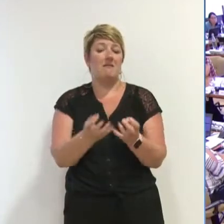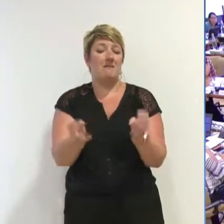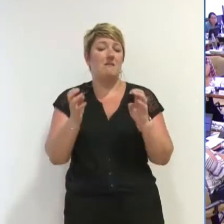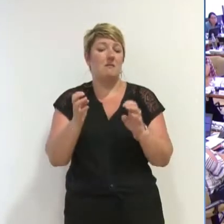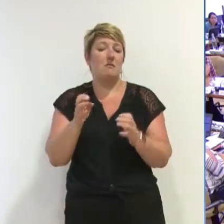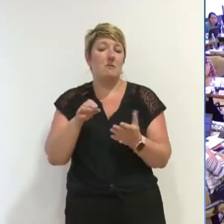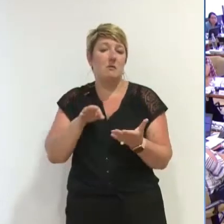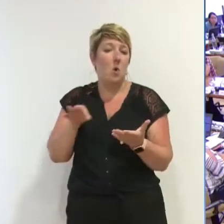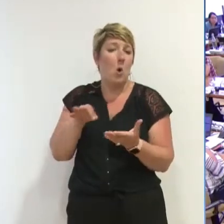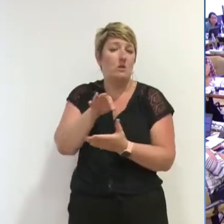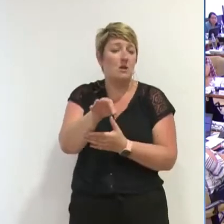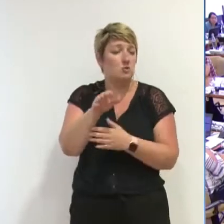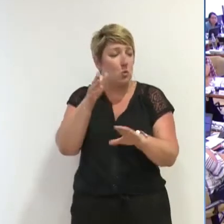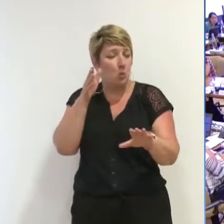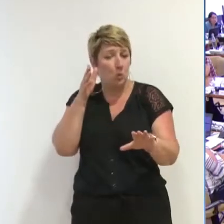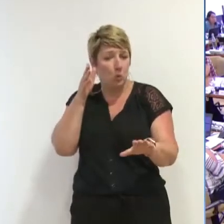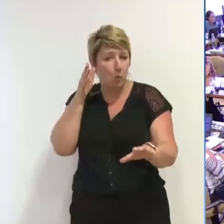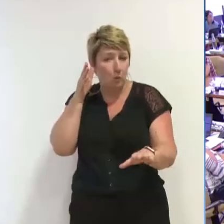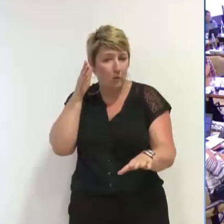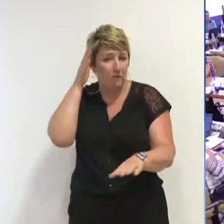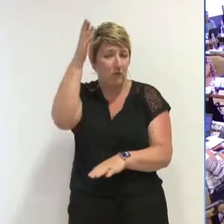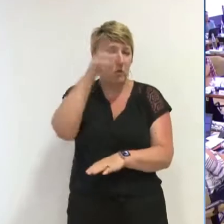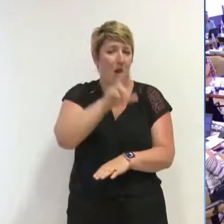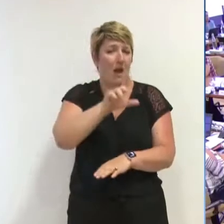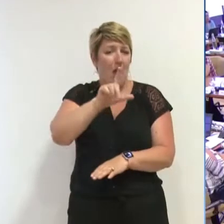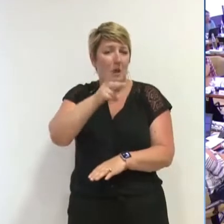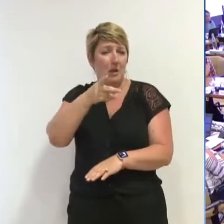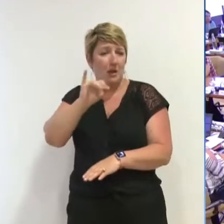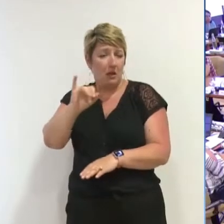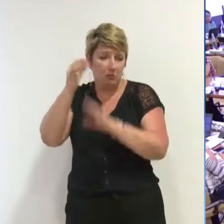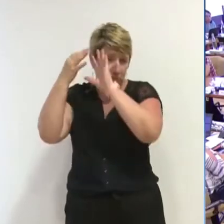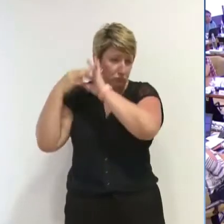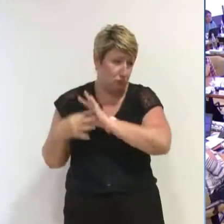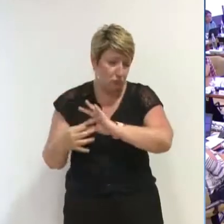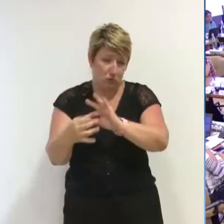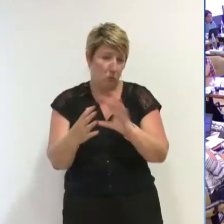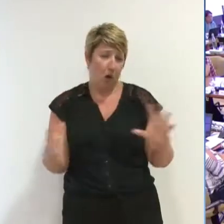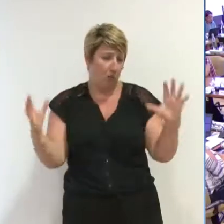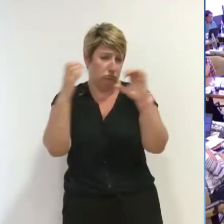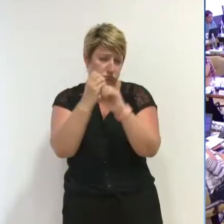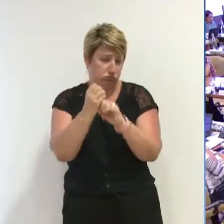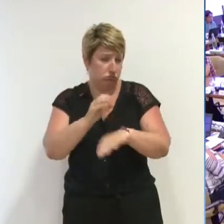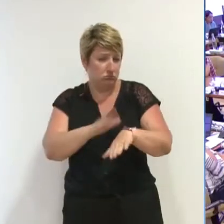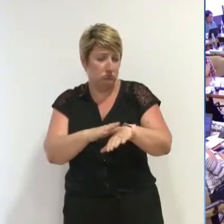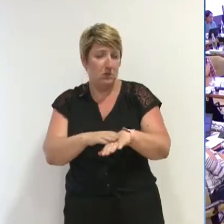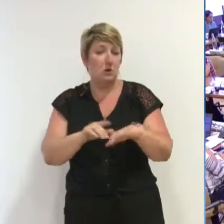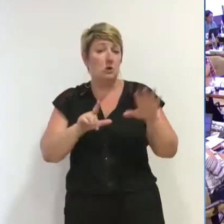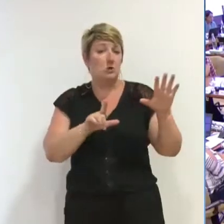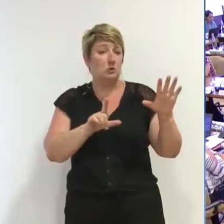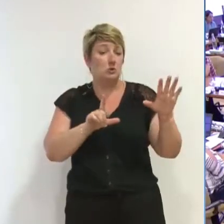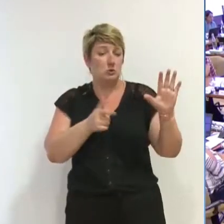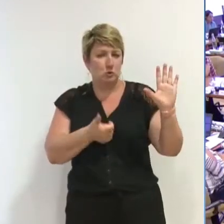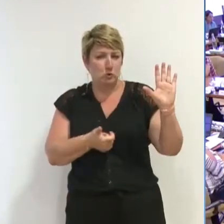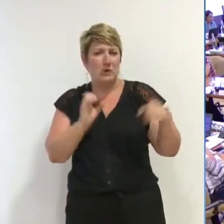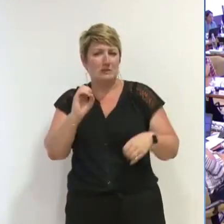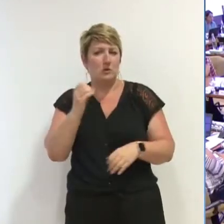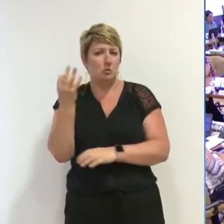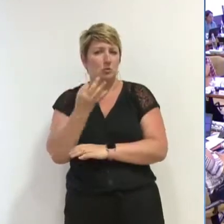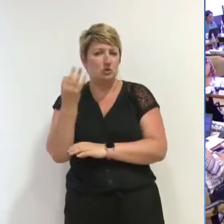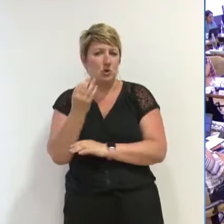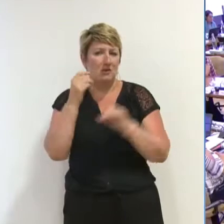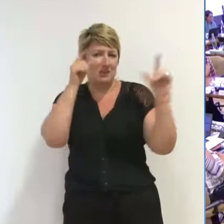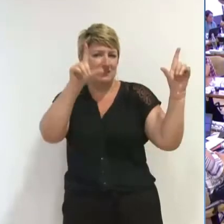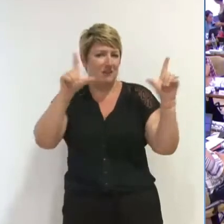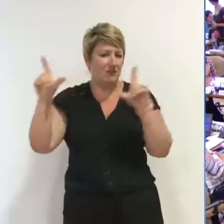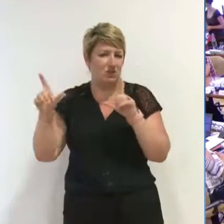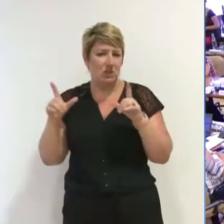aux orientations du futur RLPI. D'abord en rappelant qu'au final, 70% des affichages publicitaires sont